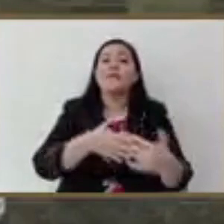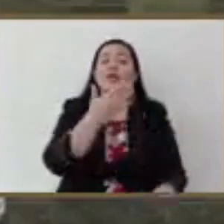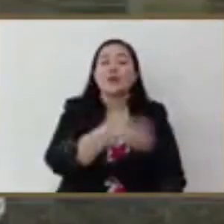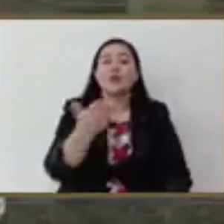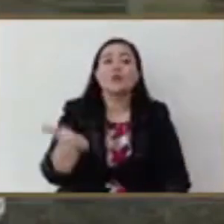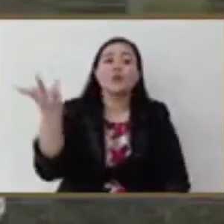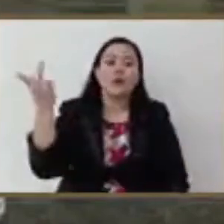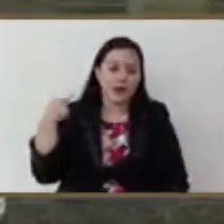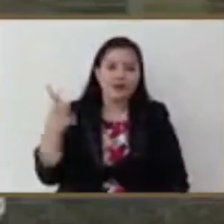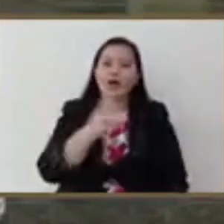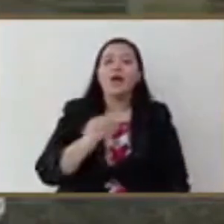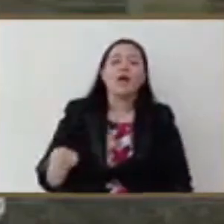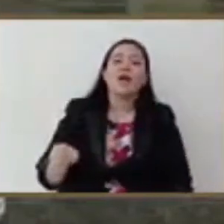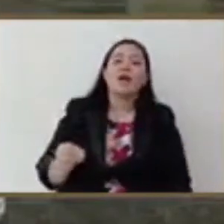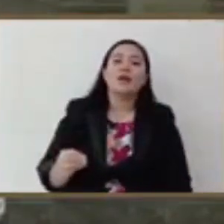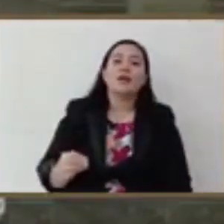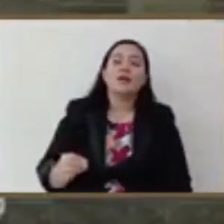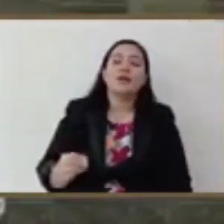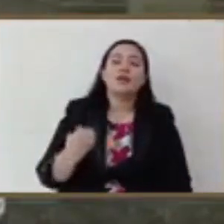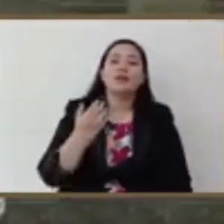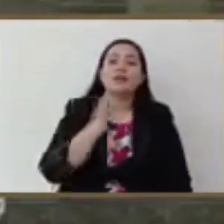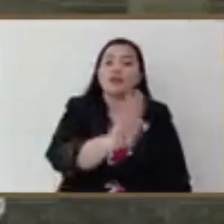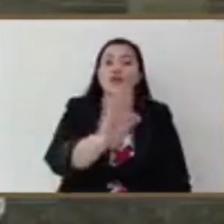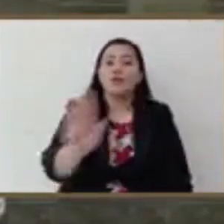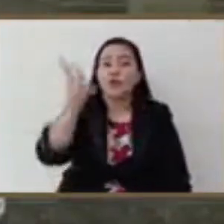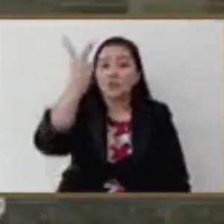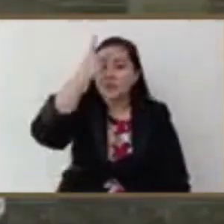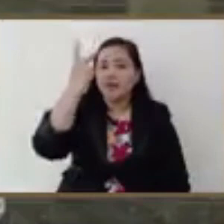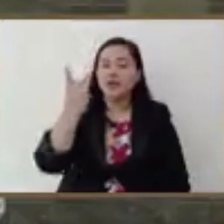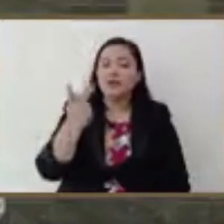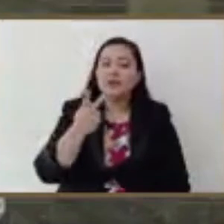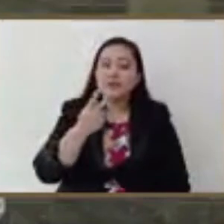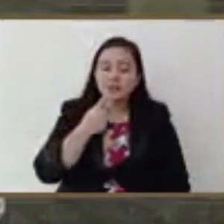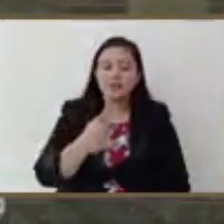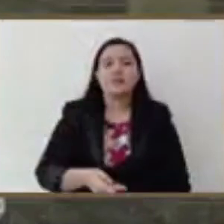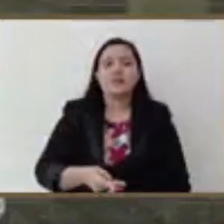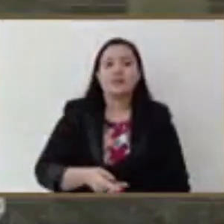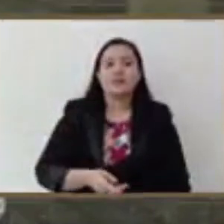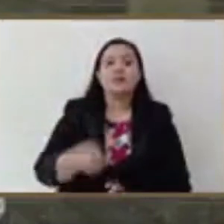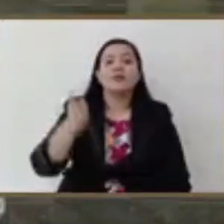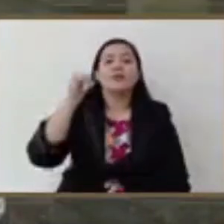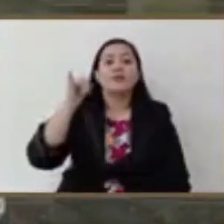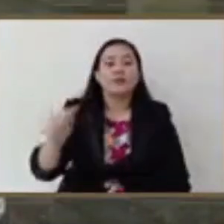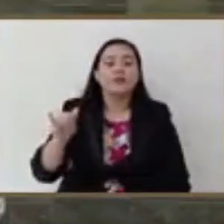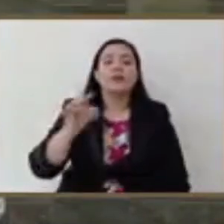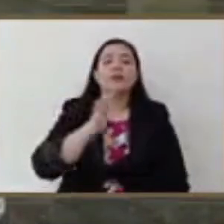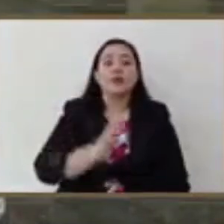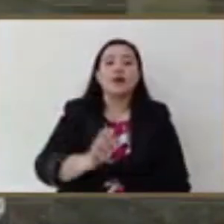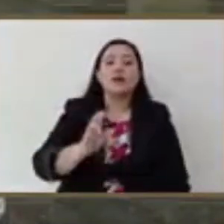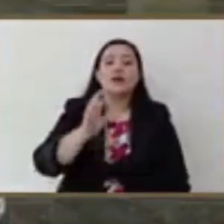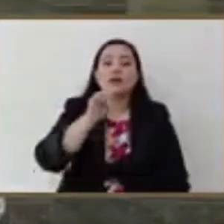sino man ang mga magulang ninyo, hindi sila passes para gumawa kayo ng karkan ng